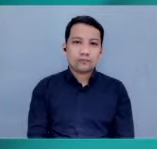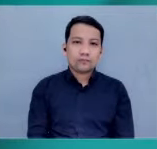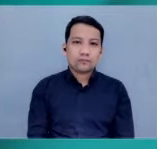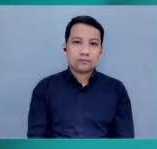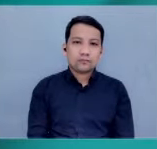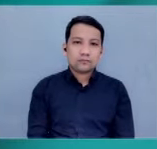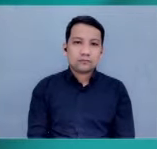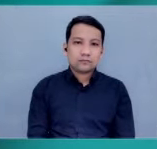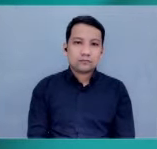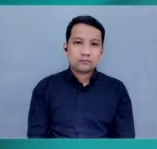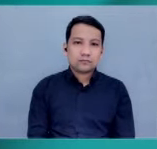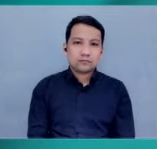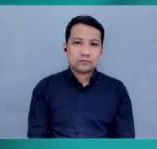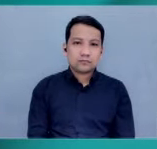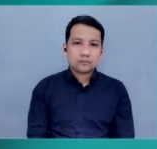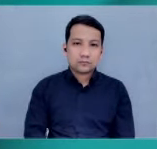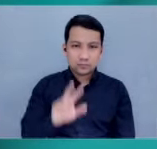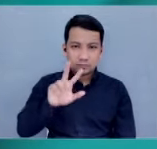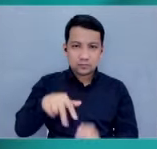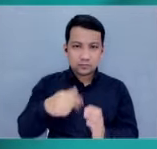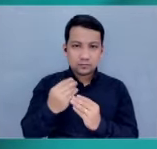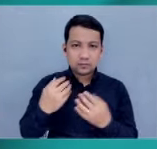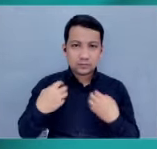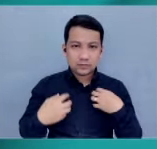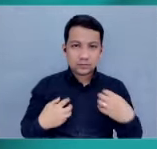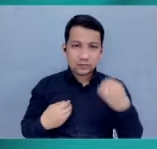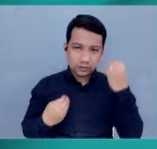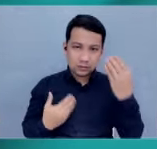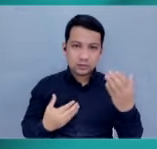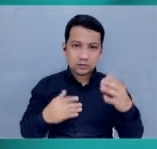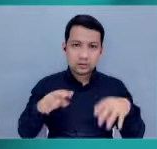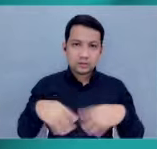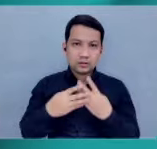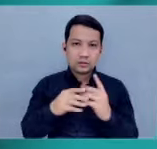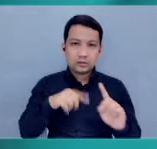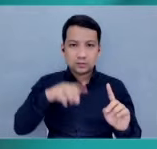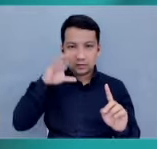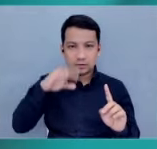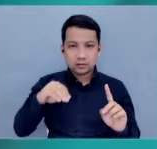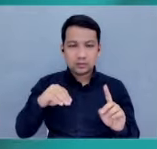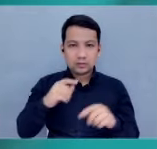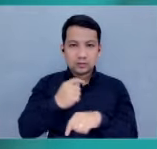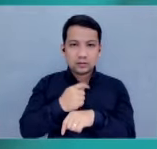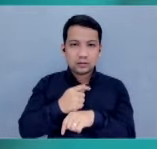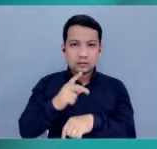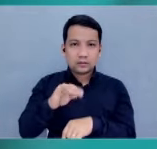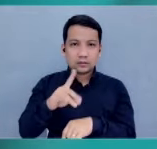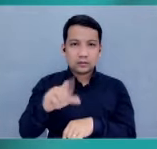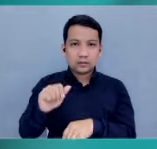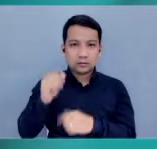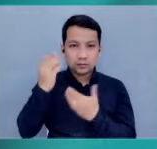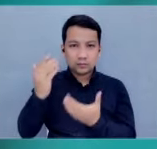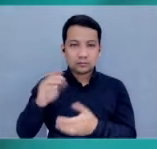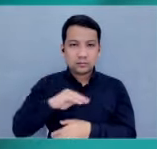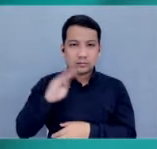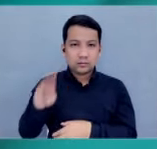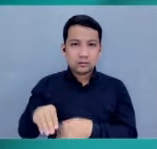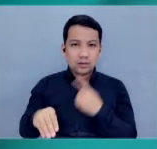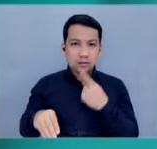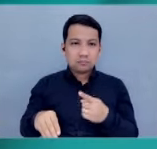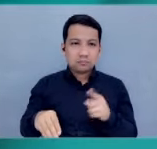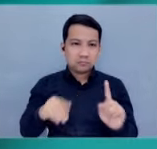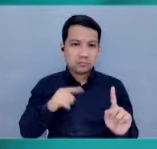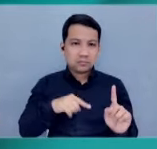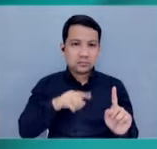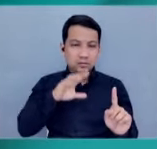Inabot ng 3 taon ang mga pulis para mahuli ang lalaking ito sa Tondo, Maynila. Pero sadyang mailap ang suspect na